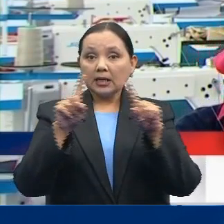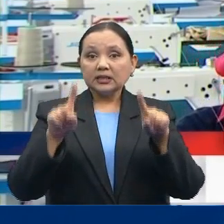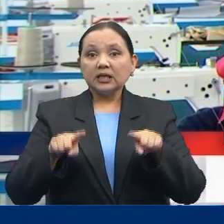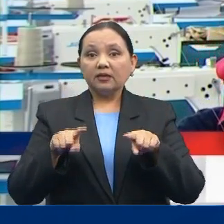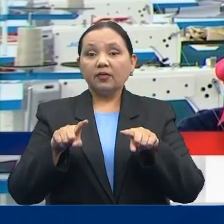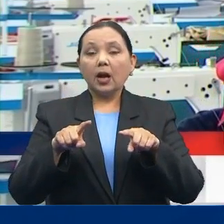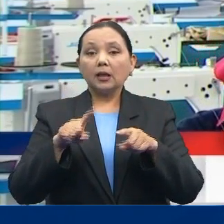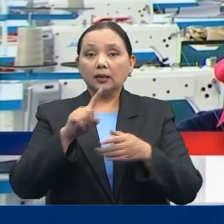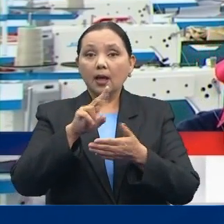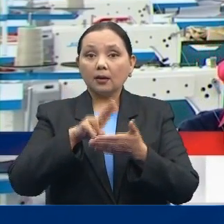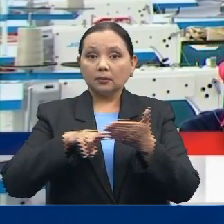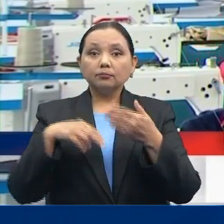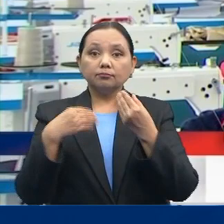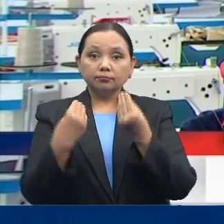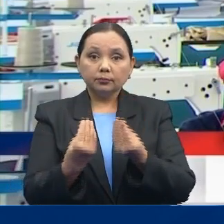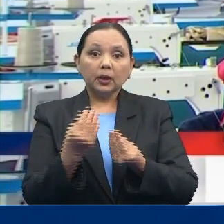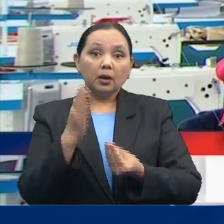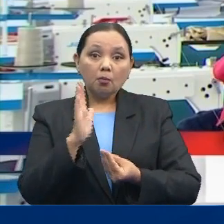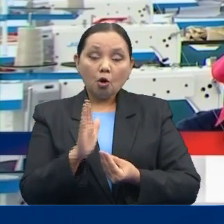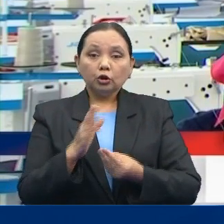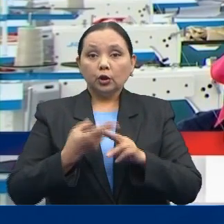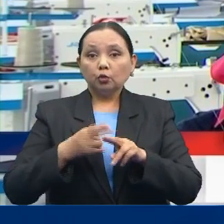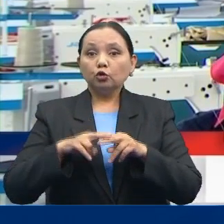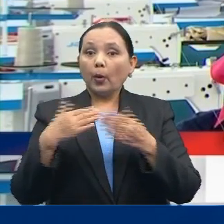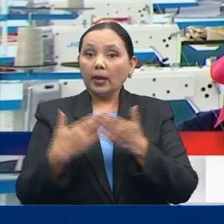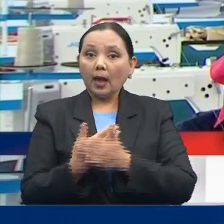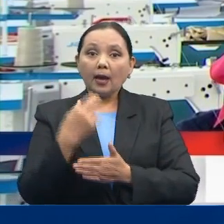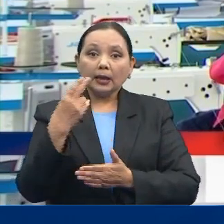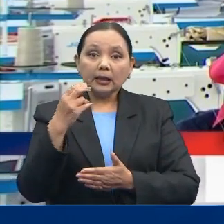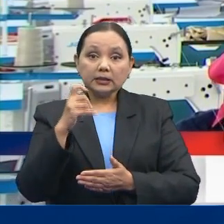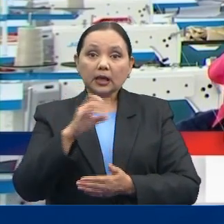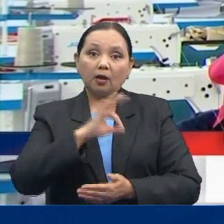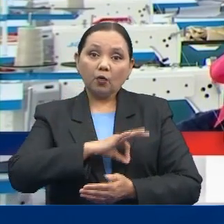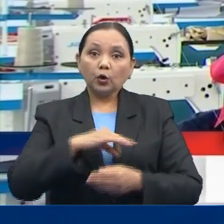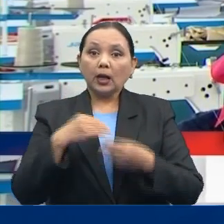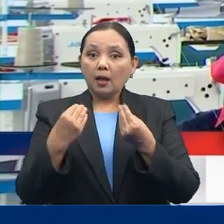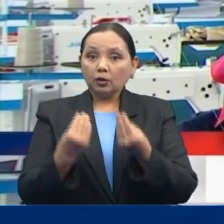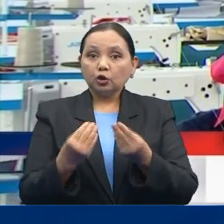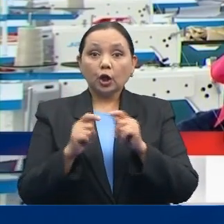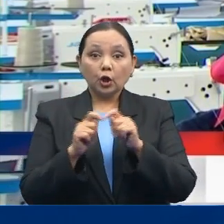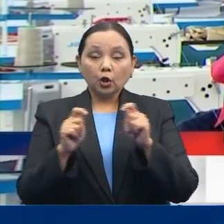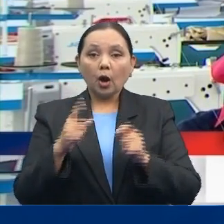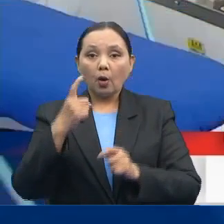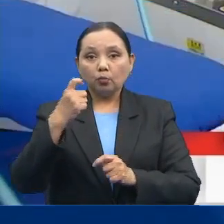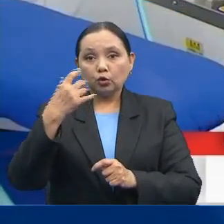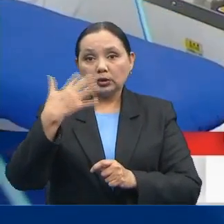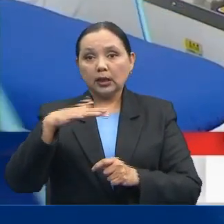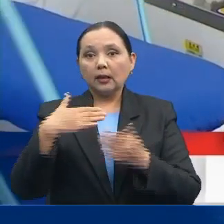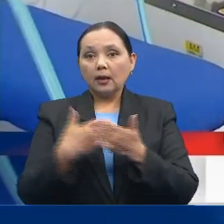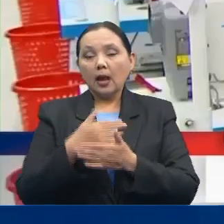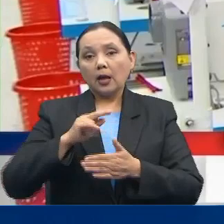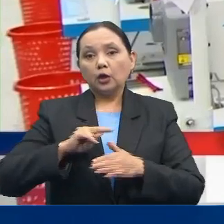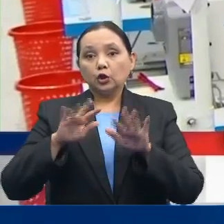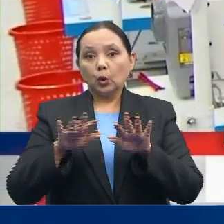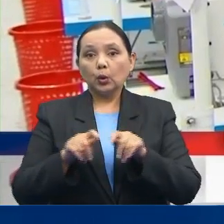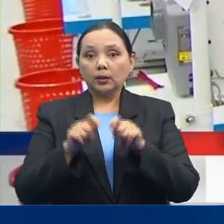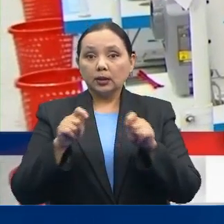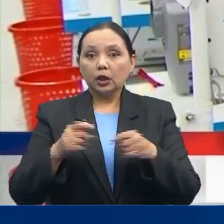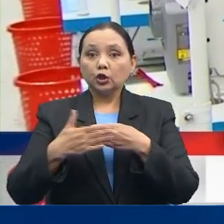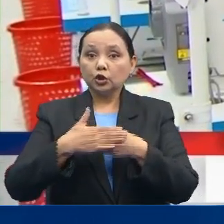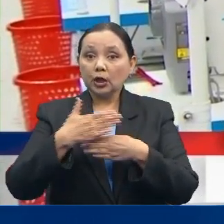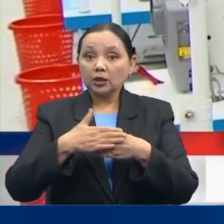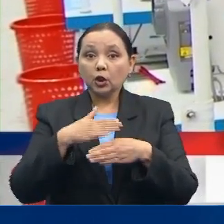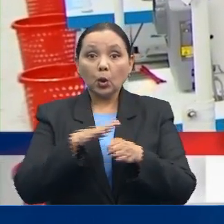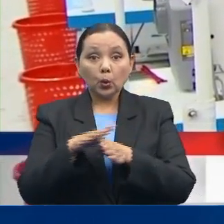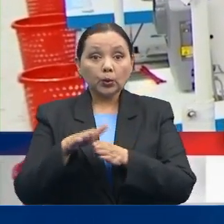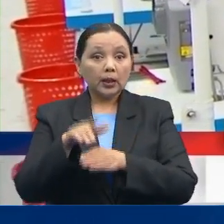ham ega bo'lishmoqda. Ushbu yangi sex foydalanishga topshirildi. Mana Bruzelit yangi ish o'rni ochildi. Jazo muddatini